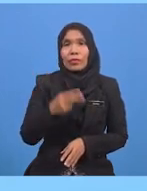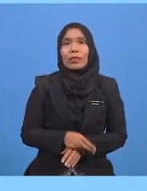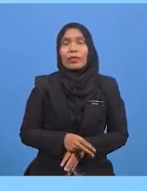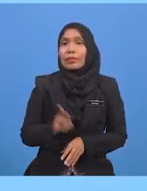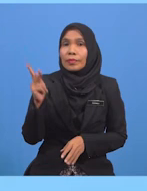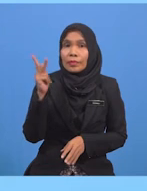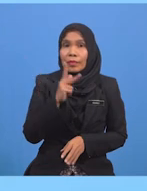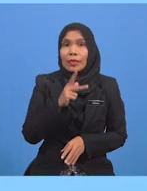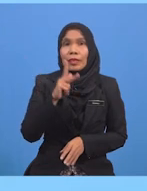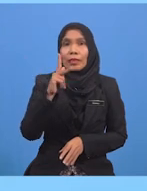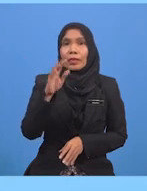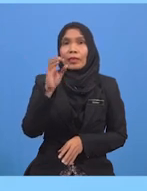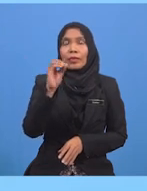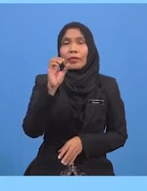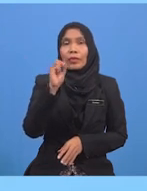dengan kos